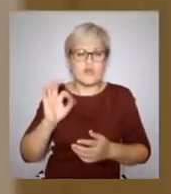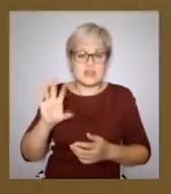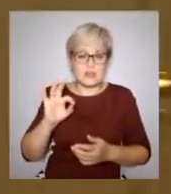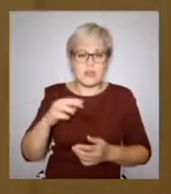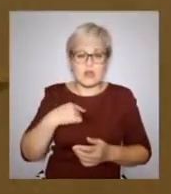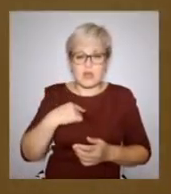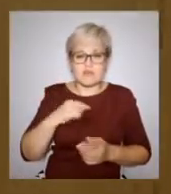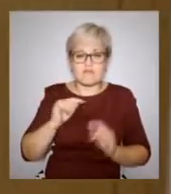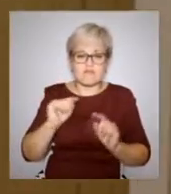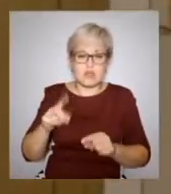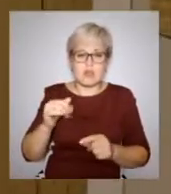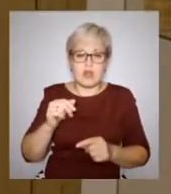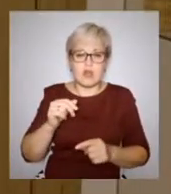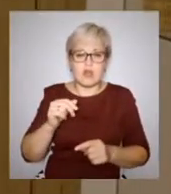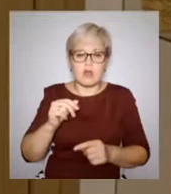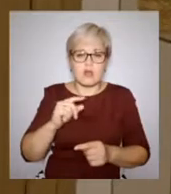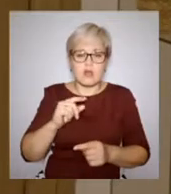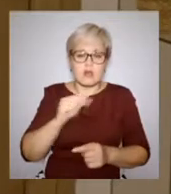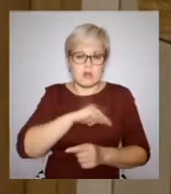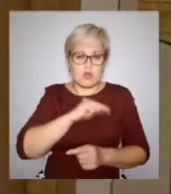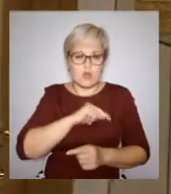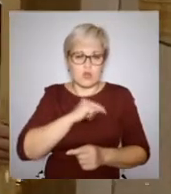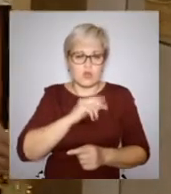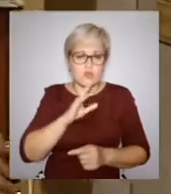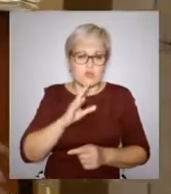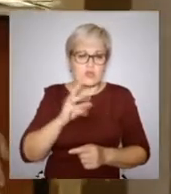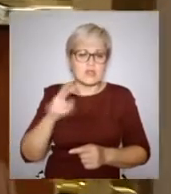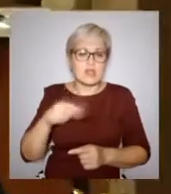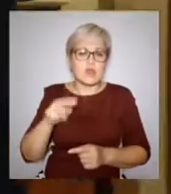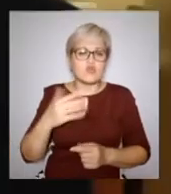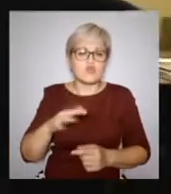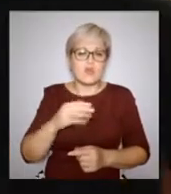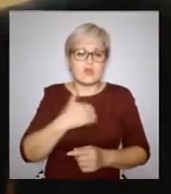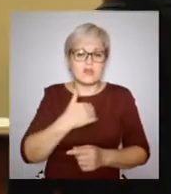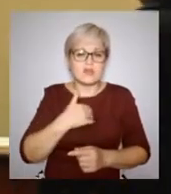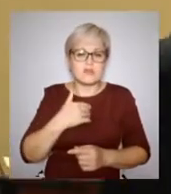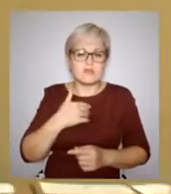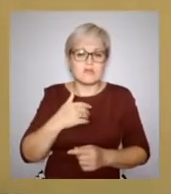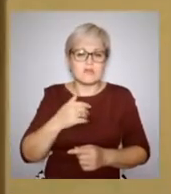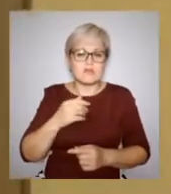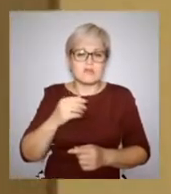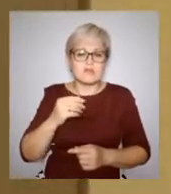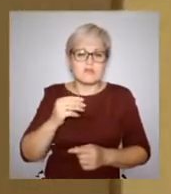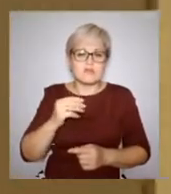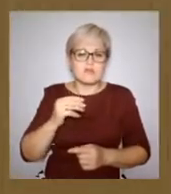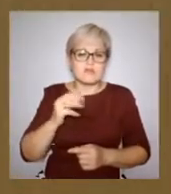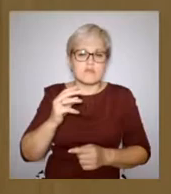в декабре уже хотел сложить мандат и я бы это сделал я твердо был